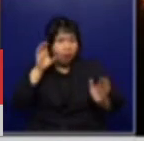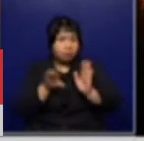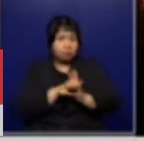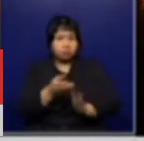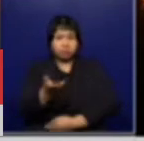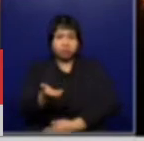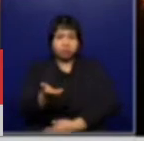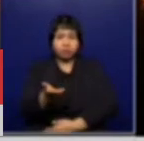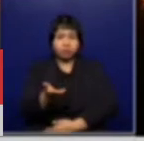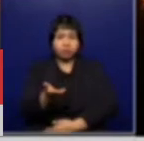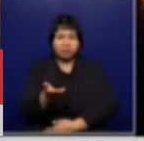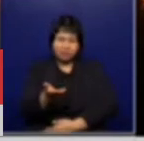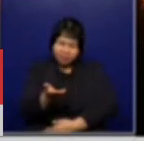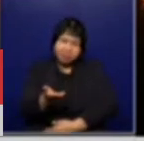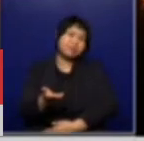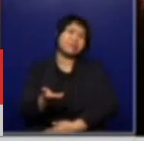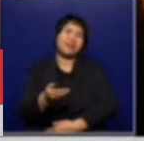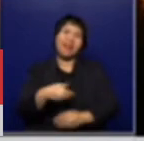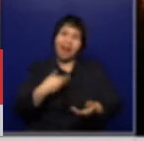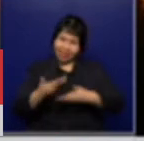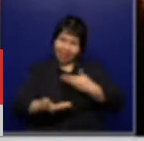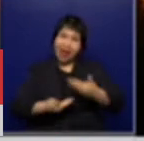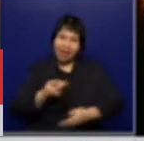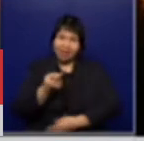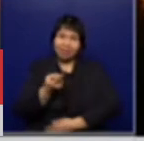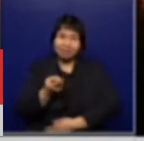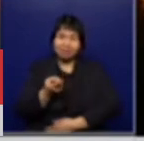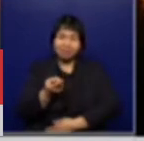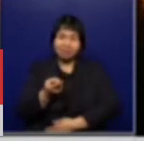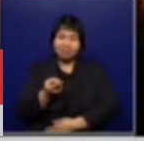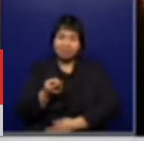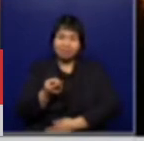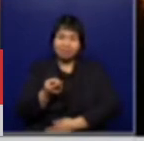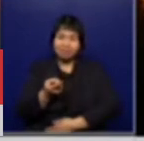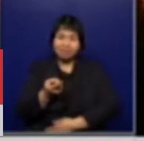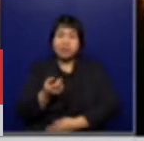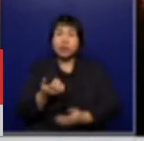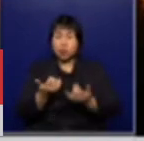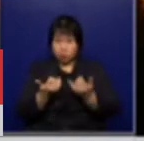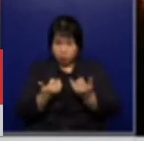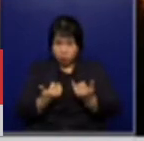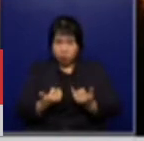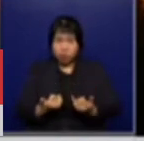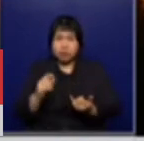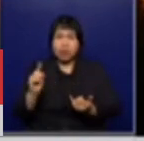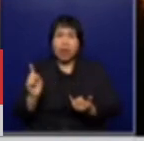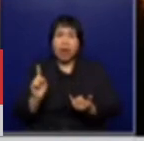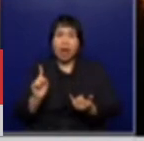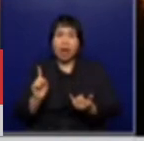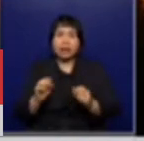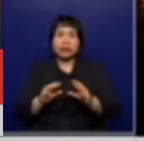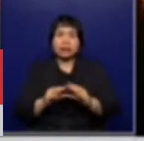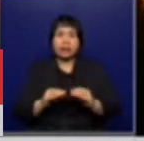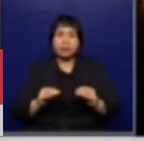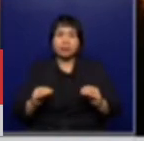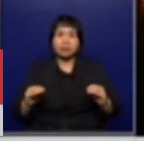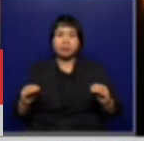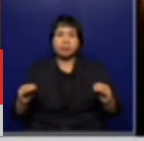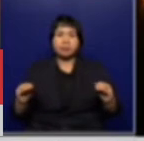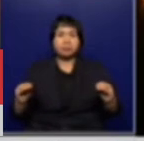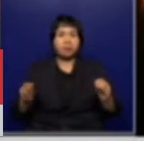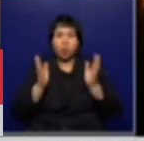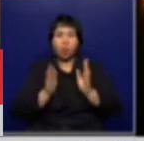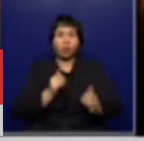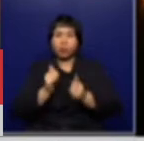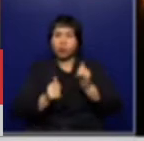ดิฉันค่ะนี่คือสภาพของตลาดประชารัฐค่ะตอนนี้ตลาดประชารัฐได้กลายเป็นตลาดประชาร้างไปเรียบร้อยแล้